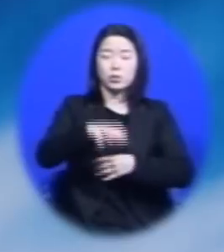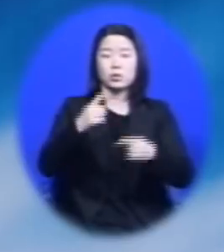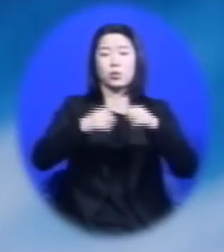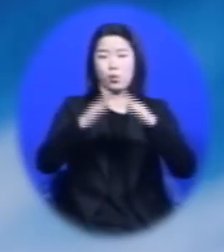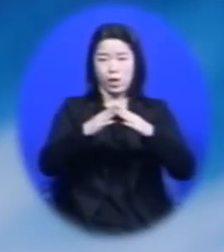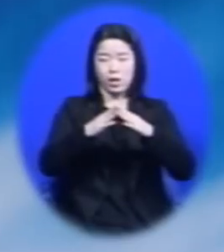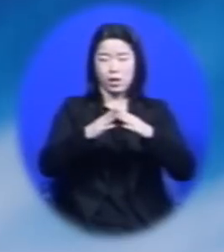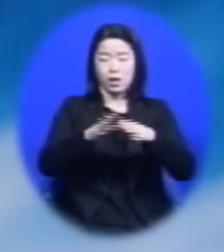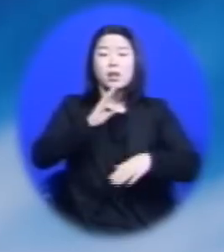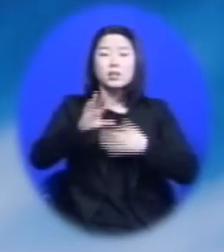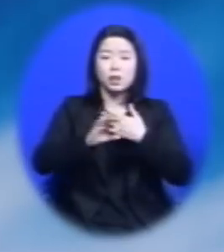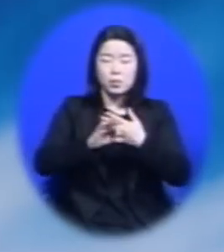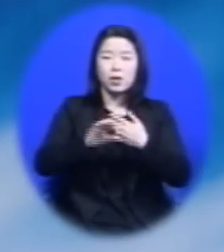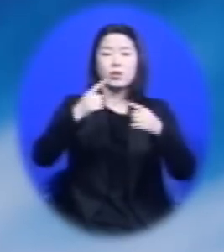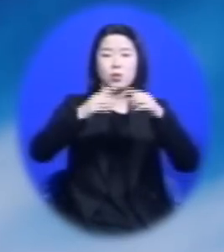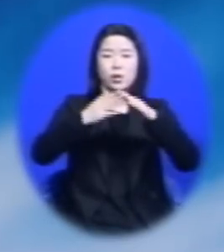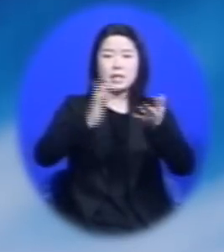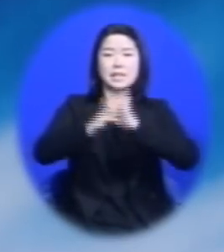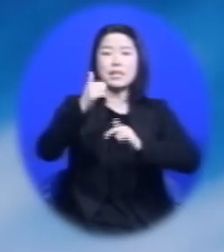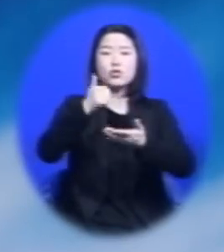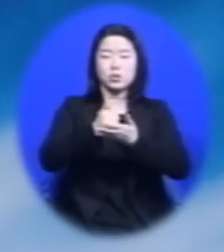교회는 예수님의 교회가